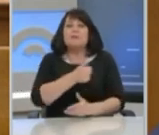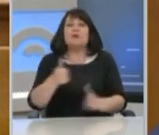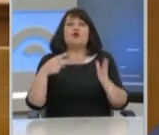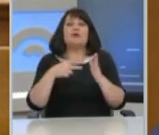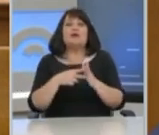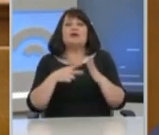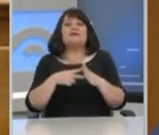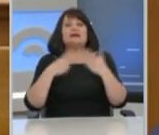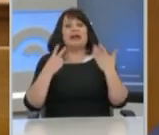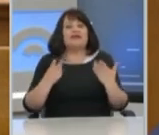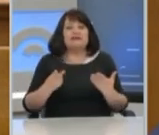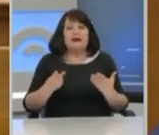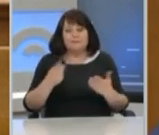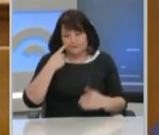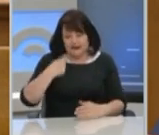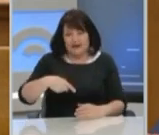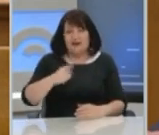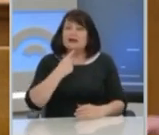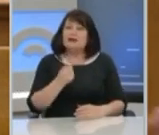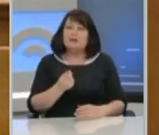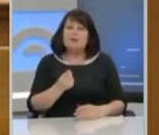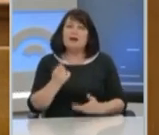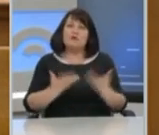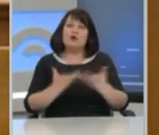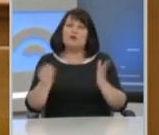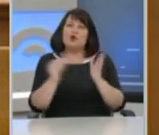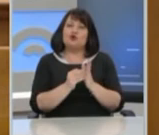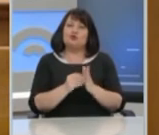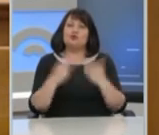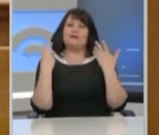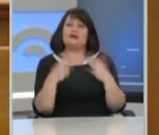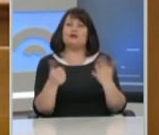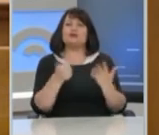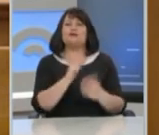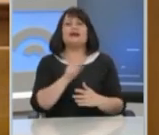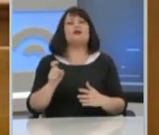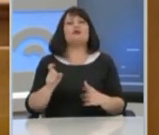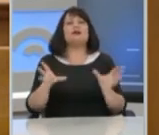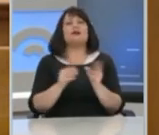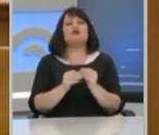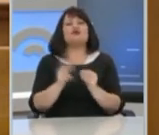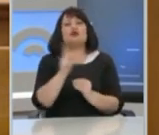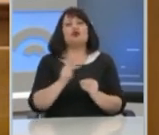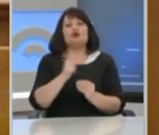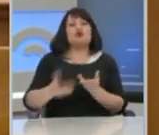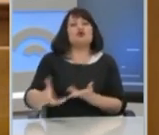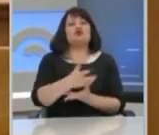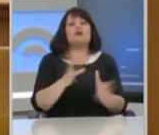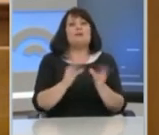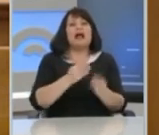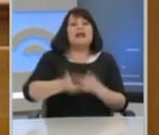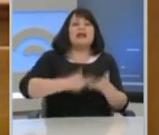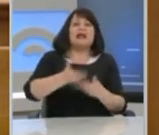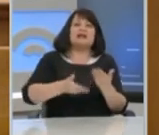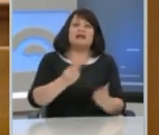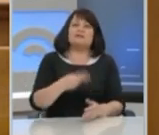2017 προβλέψαμε στον προϋπολογισμό 760 εκατομμύρια στο κοινωνικό εισόδημα αλληλεγγύης και